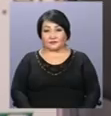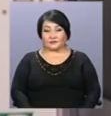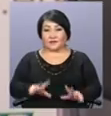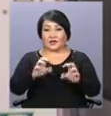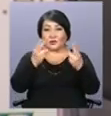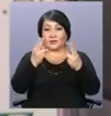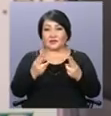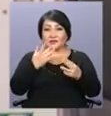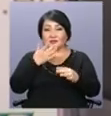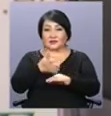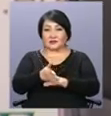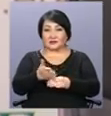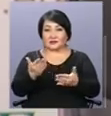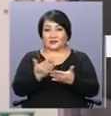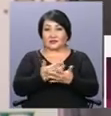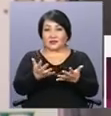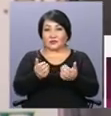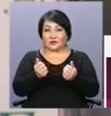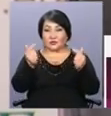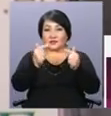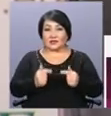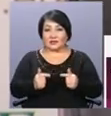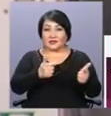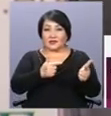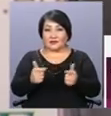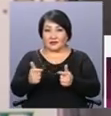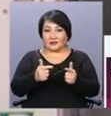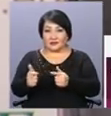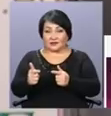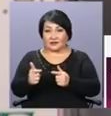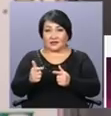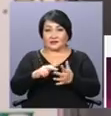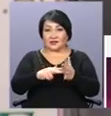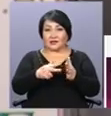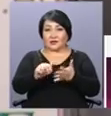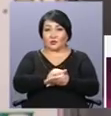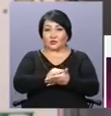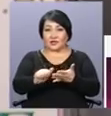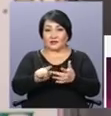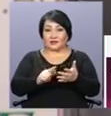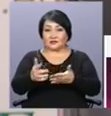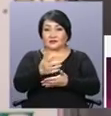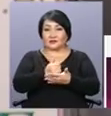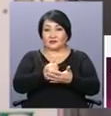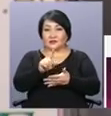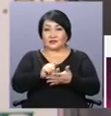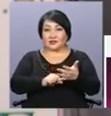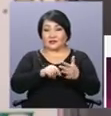Әлеуметтік саясаттың жаңа қағидаларына сәйкес дайындалған корпоративтік стратегиялық құжат жинақтаушы зейнетақы жүйесінің тиімділігін